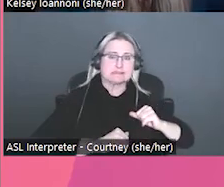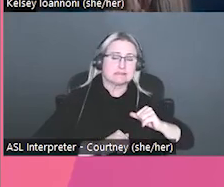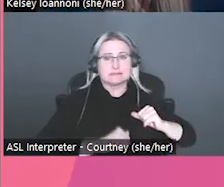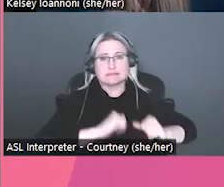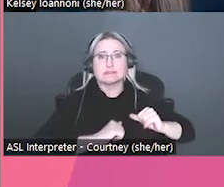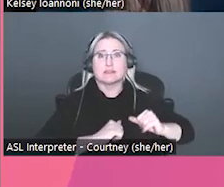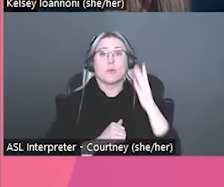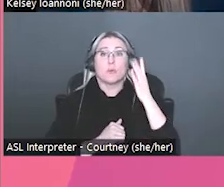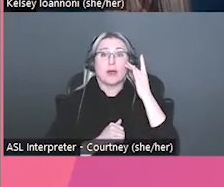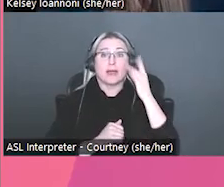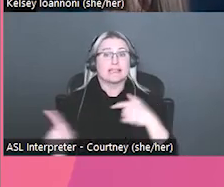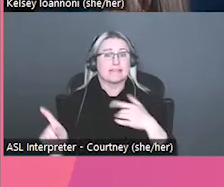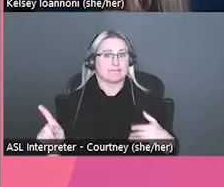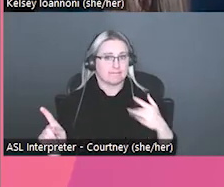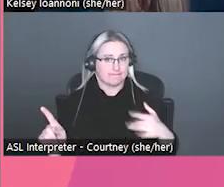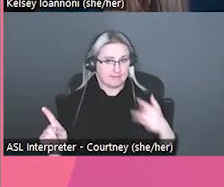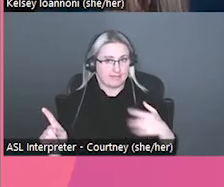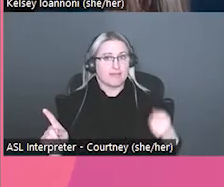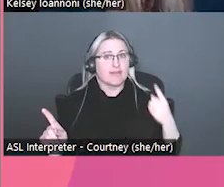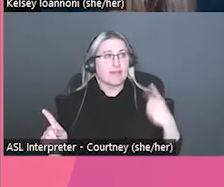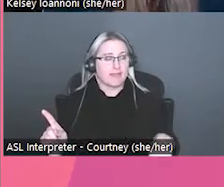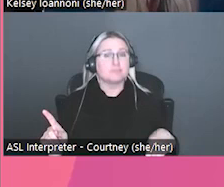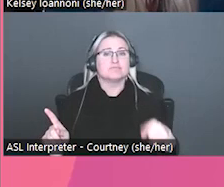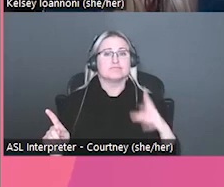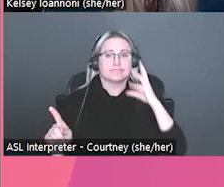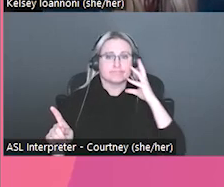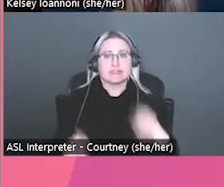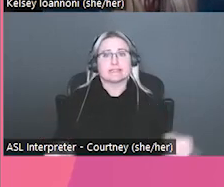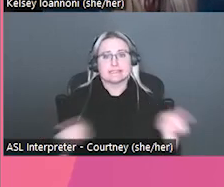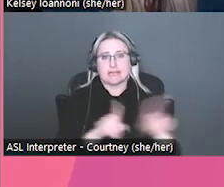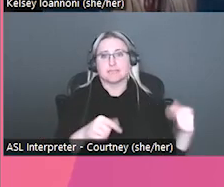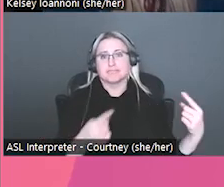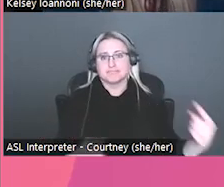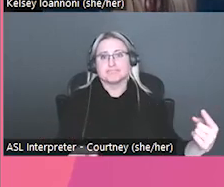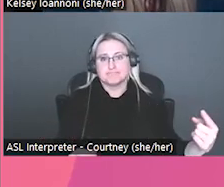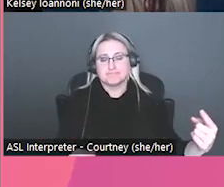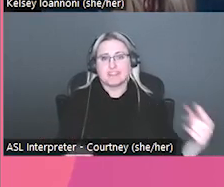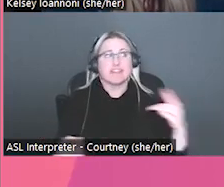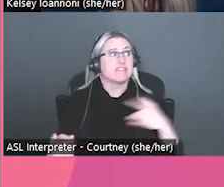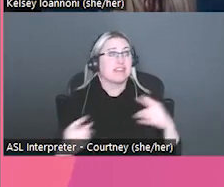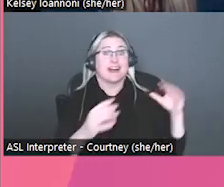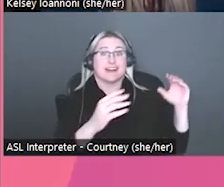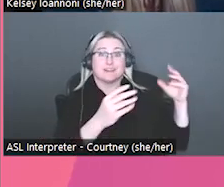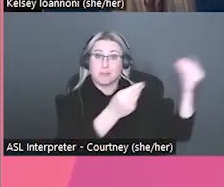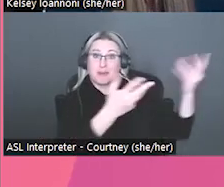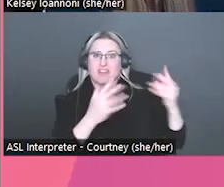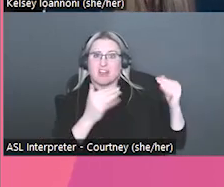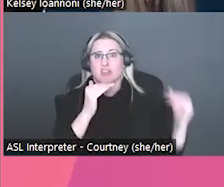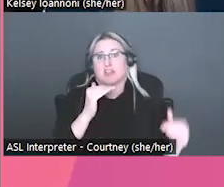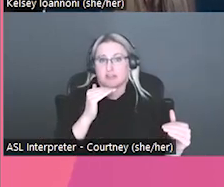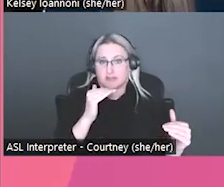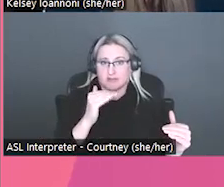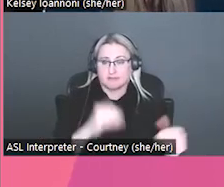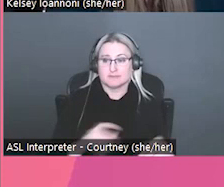évitent cette situation dans l'anticipation que que les soins demandés seront les